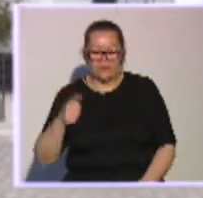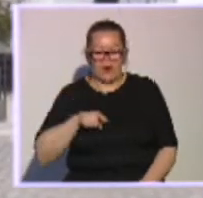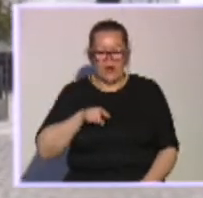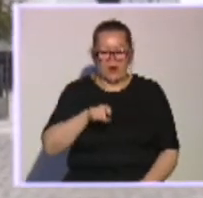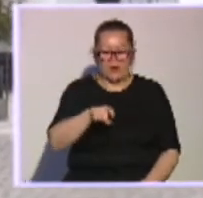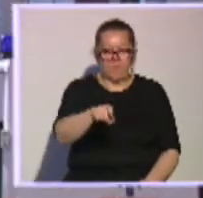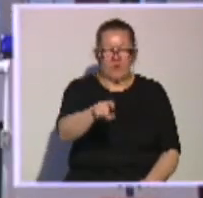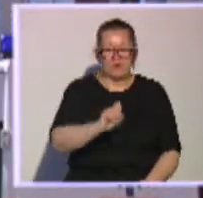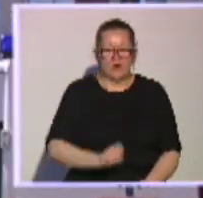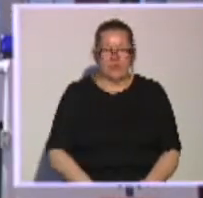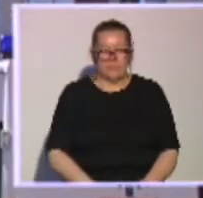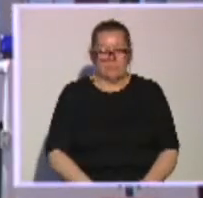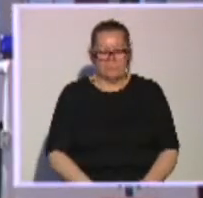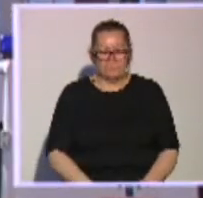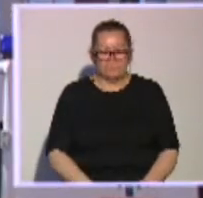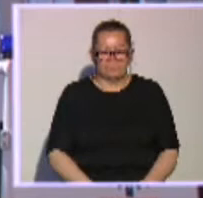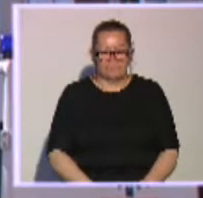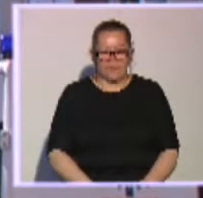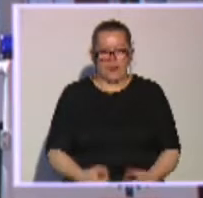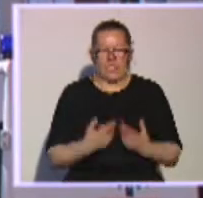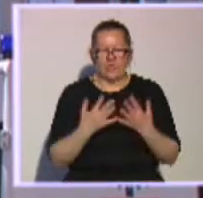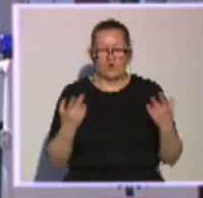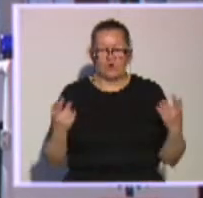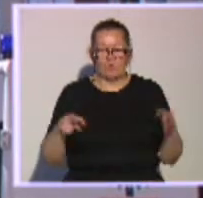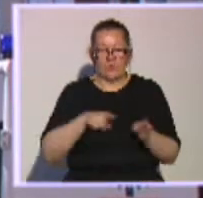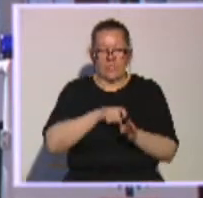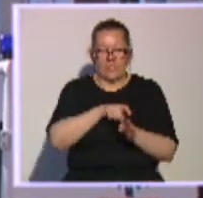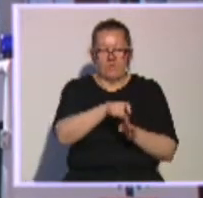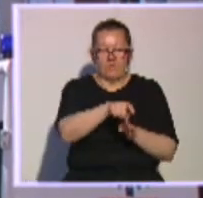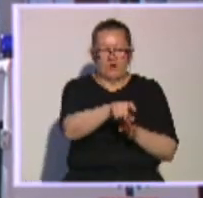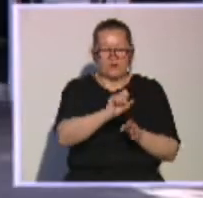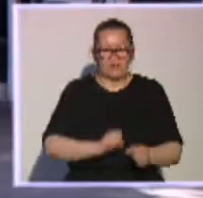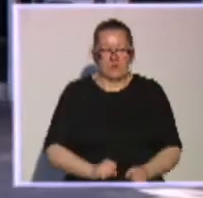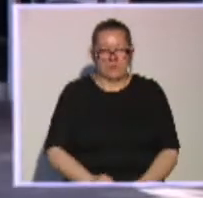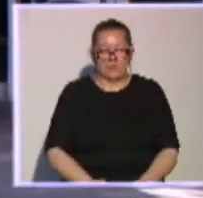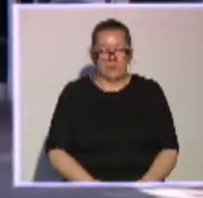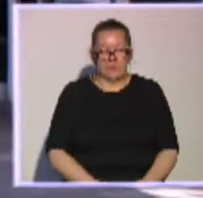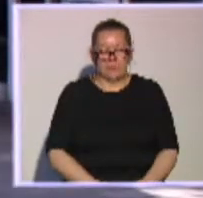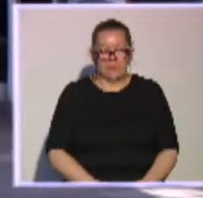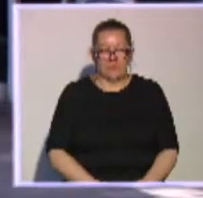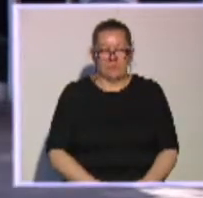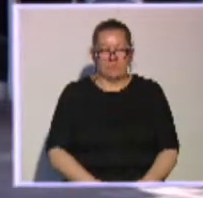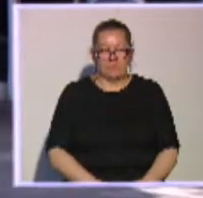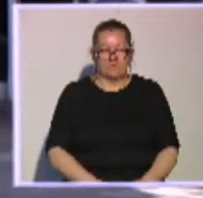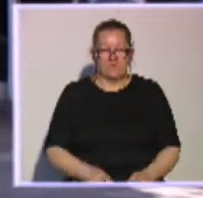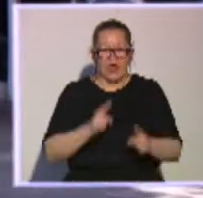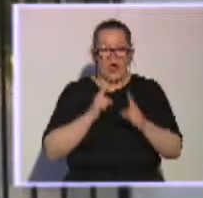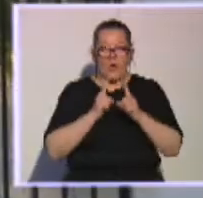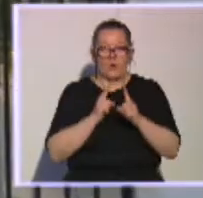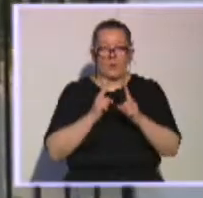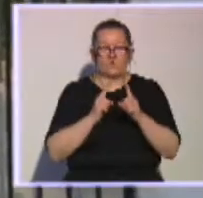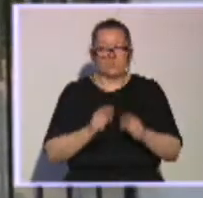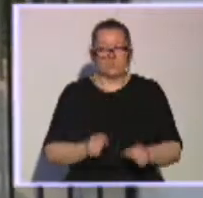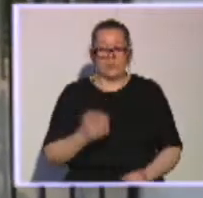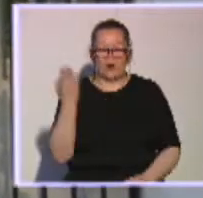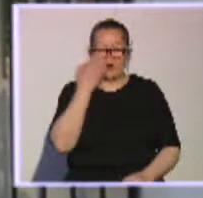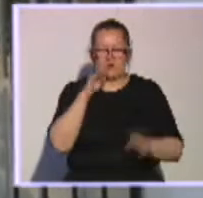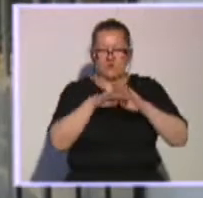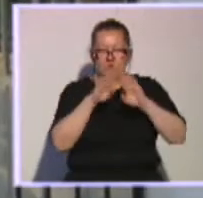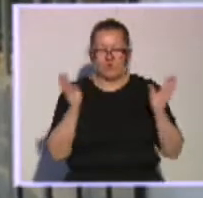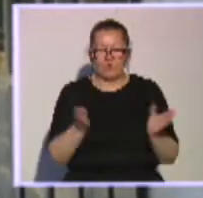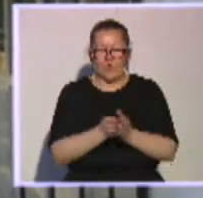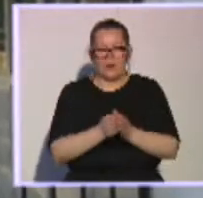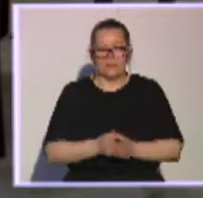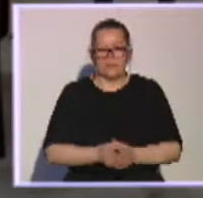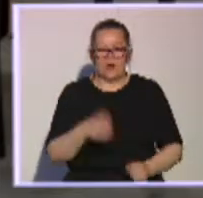la 1000 de locuitori. Având în vedere că numărul de infectări a scăzut atât de mult, procesul educațional se desfășoară cu prezența fizică în toate